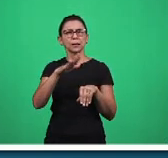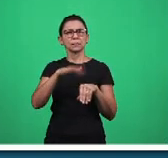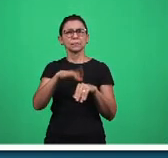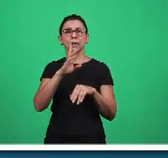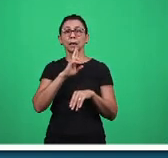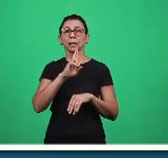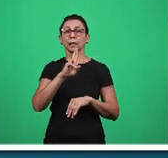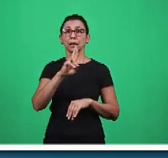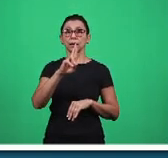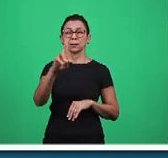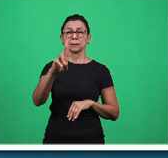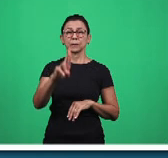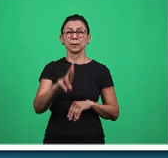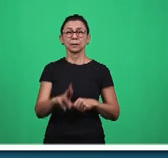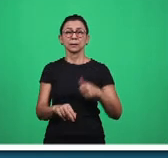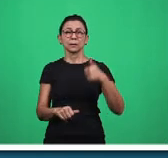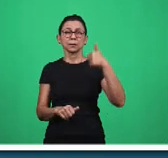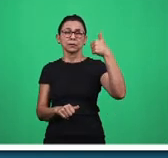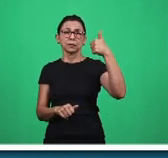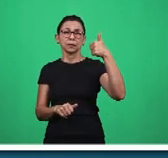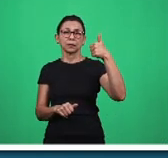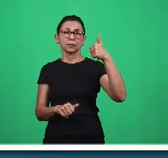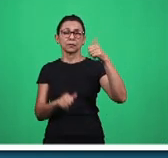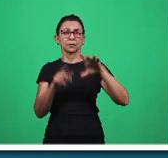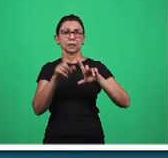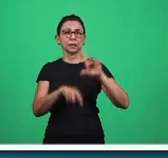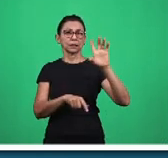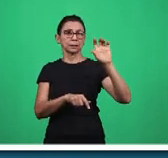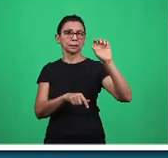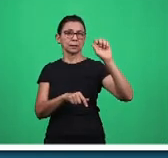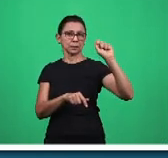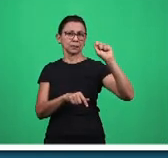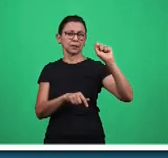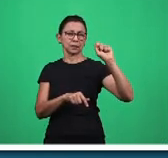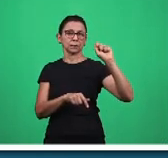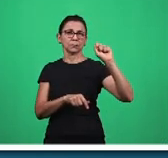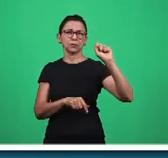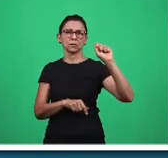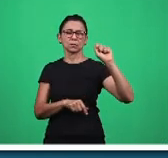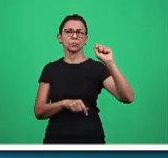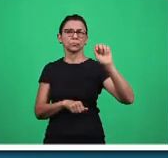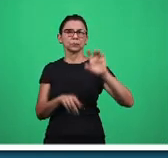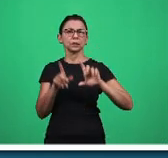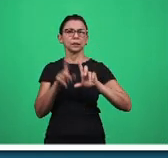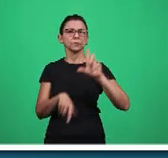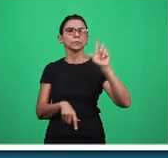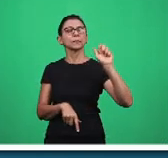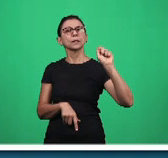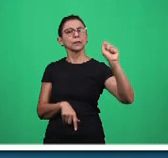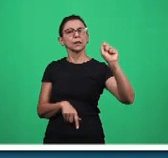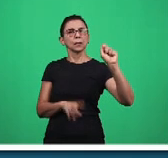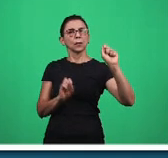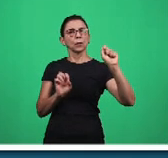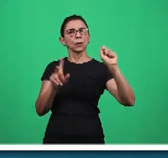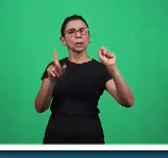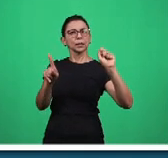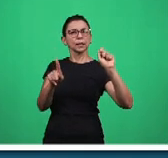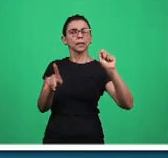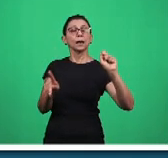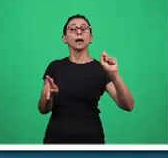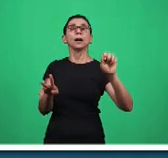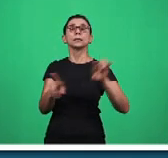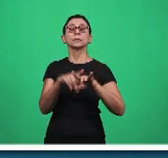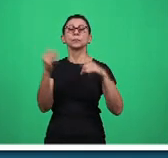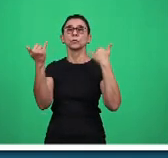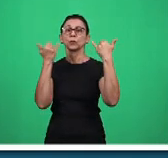très détaillés là, dans cette première partie de la question A. Il y a encore une information pour